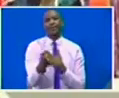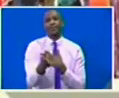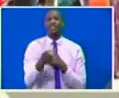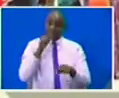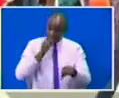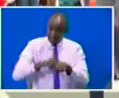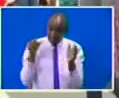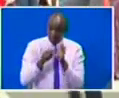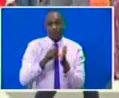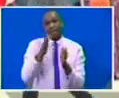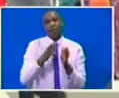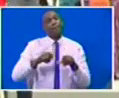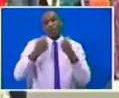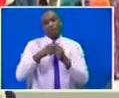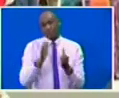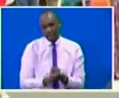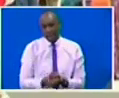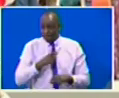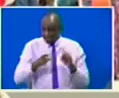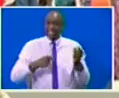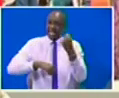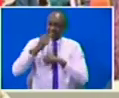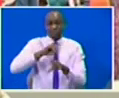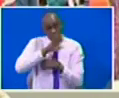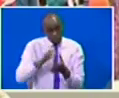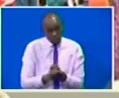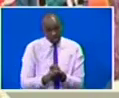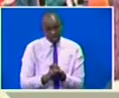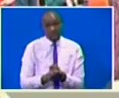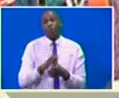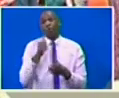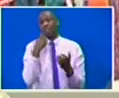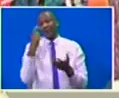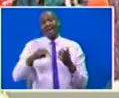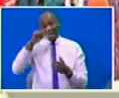na masuala ya reli. Lakini shughuli nzima ilionekana kutiwa doa kutokana na